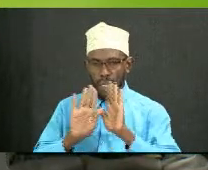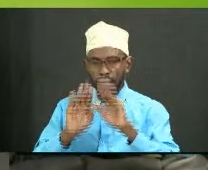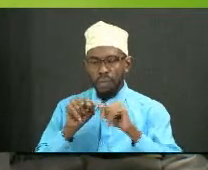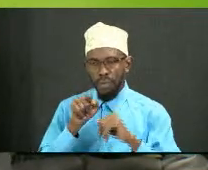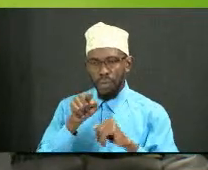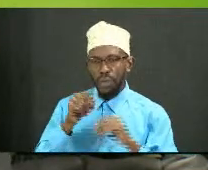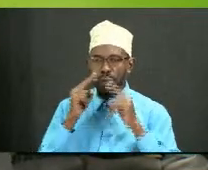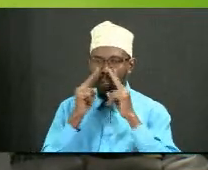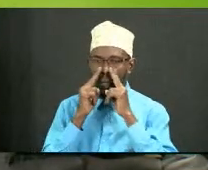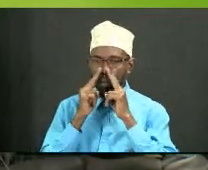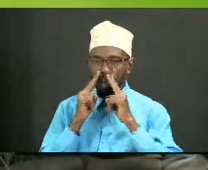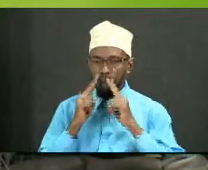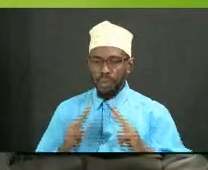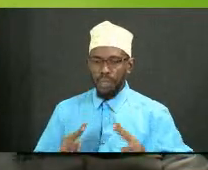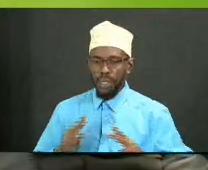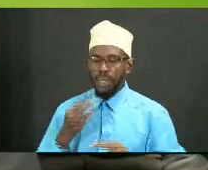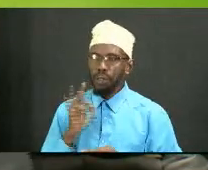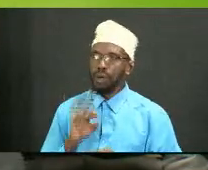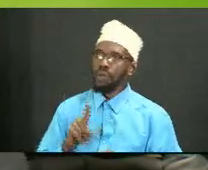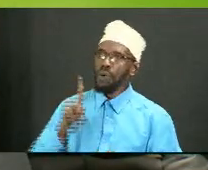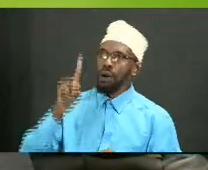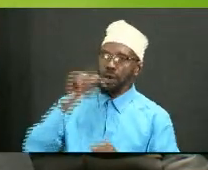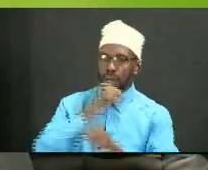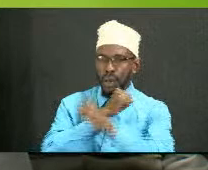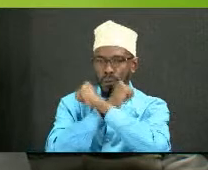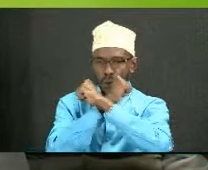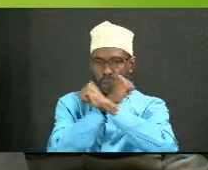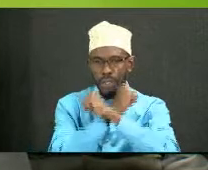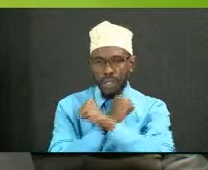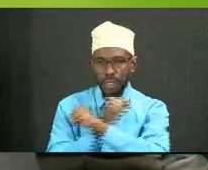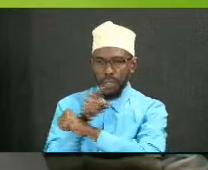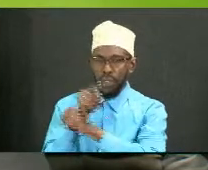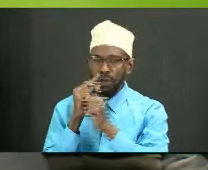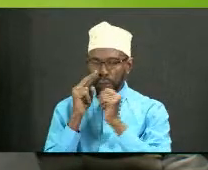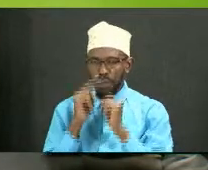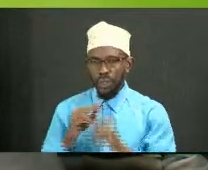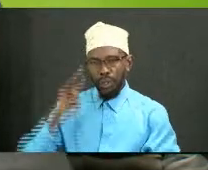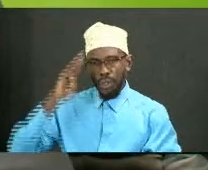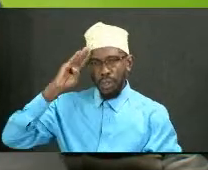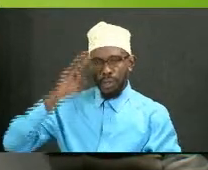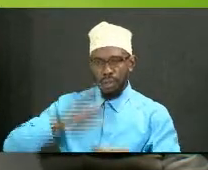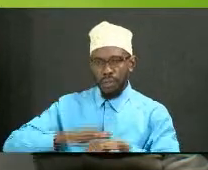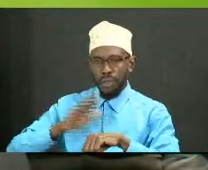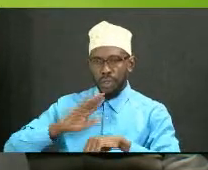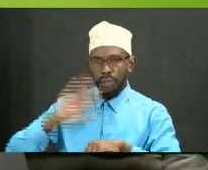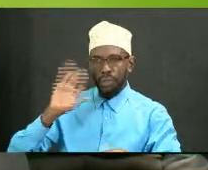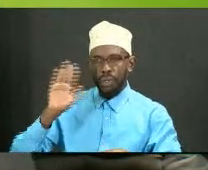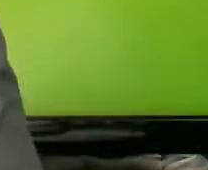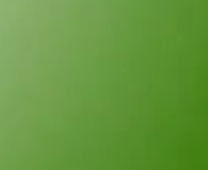na amani ya Allah akulinde na kuweke salama. Maasalamu.